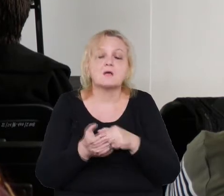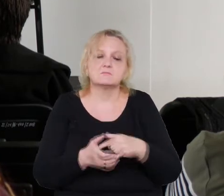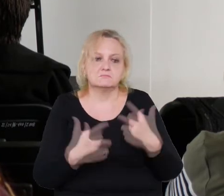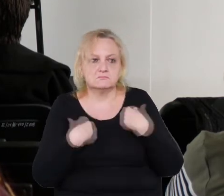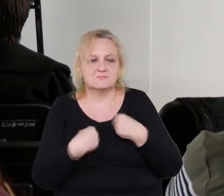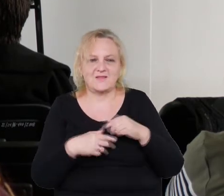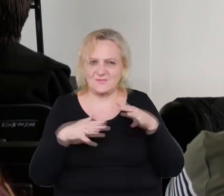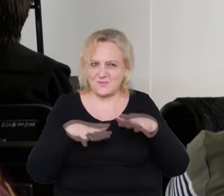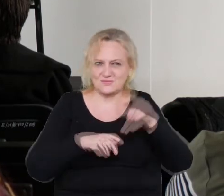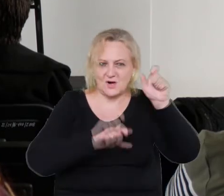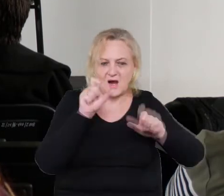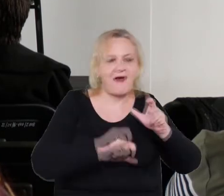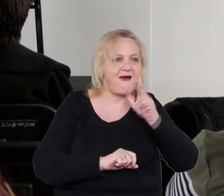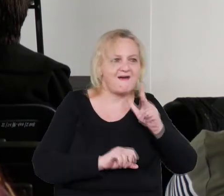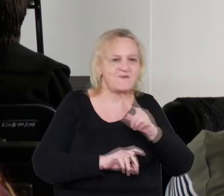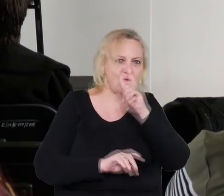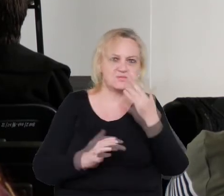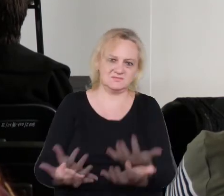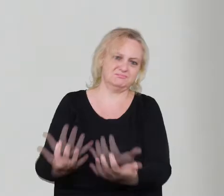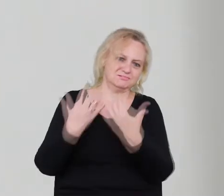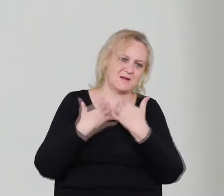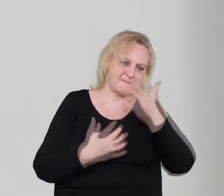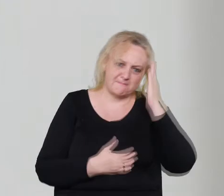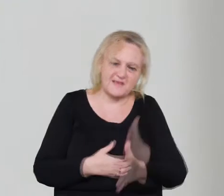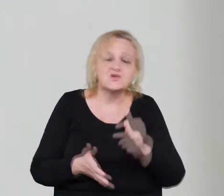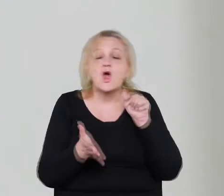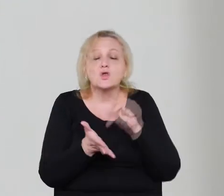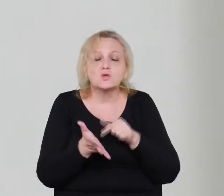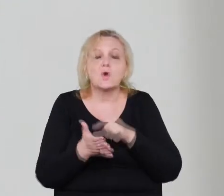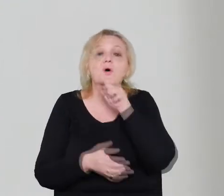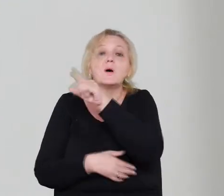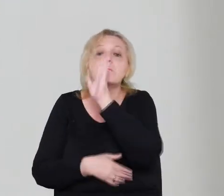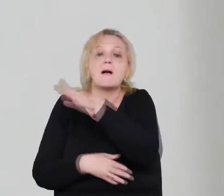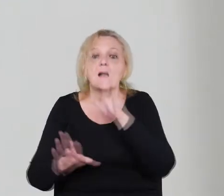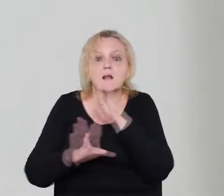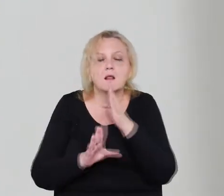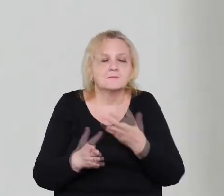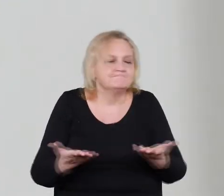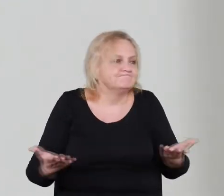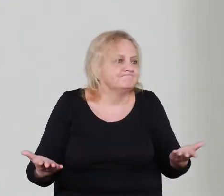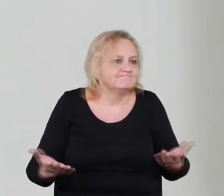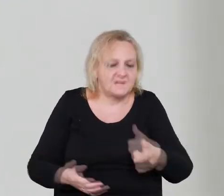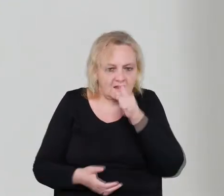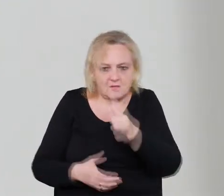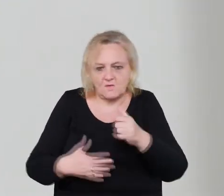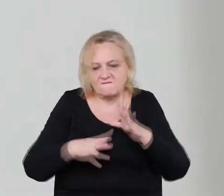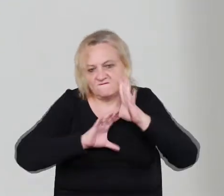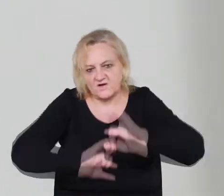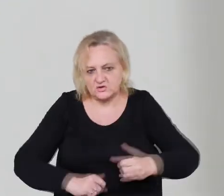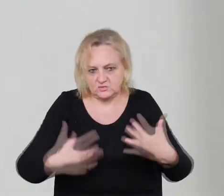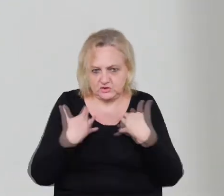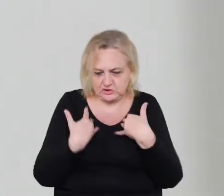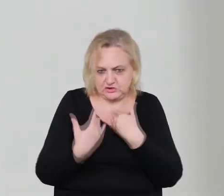jest wielka fala emigracyjna z krajów afrykańskich No bo te kraje już w tym momencie mają klimat ledwo nadający się do egzystowania w paru przypadkach